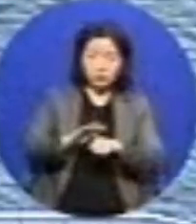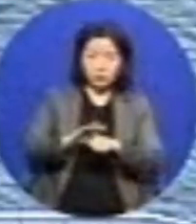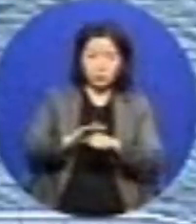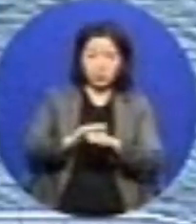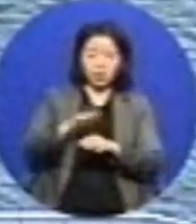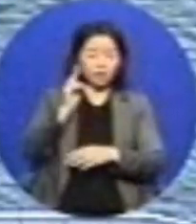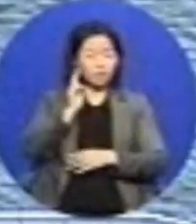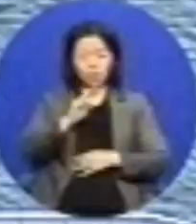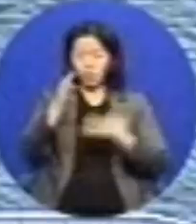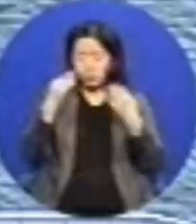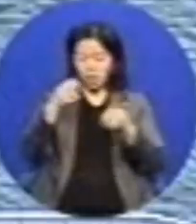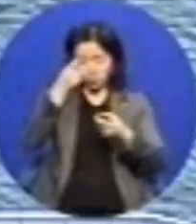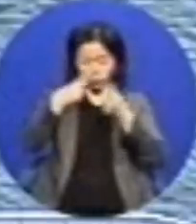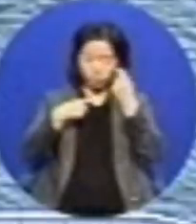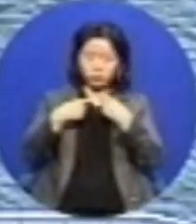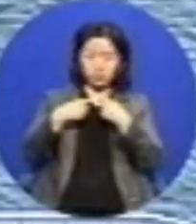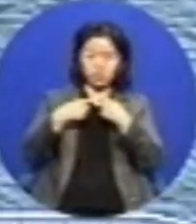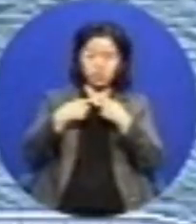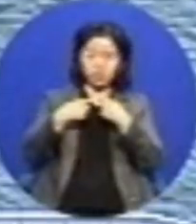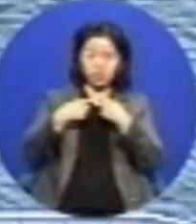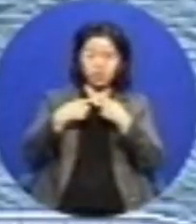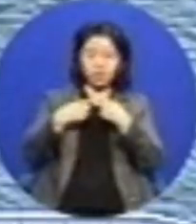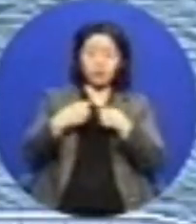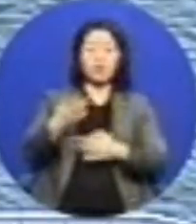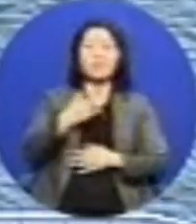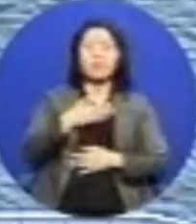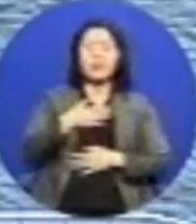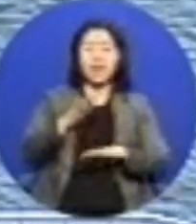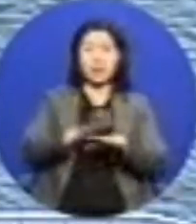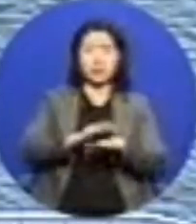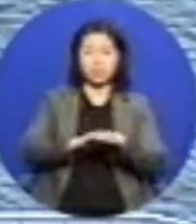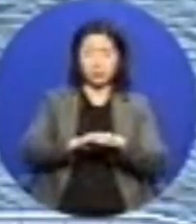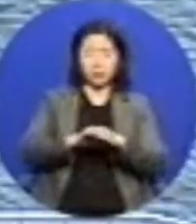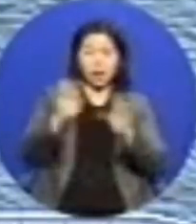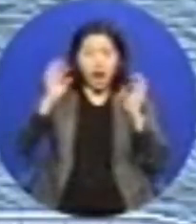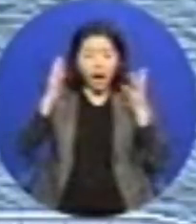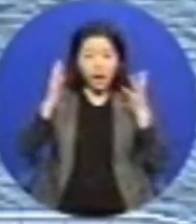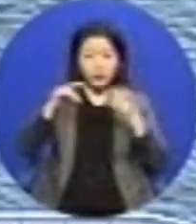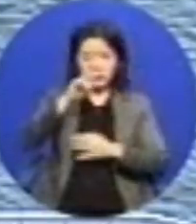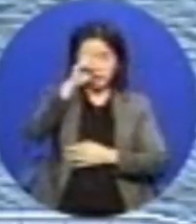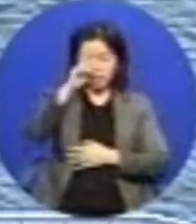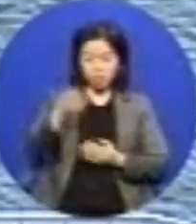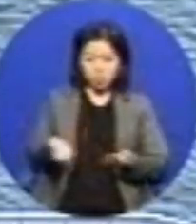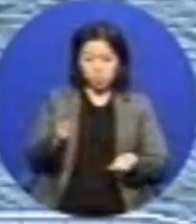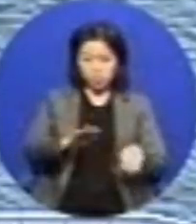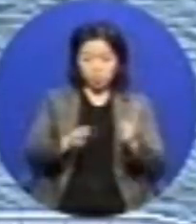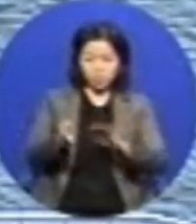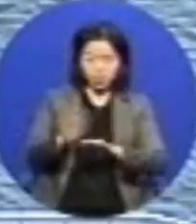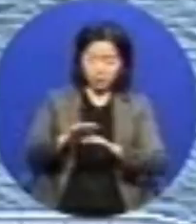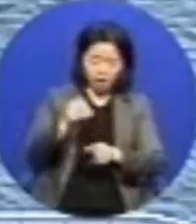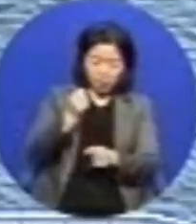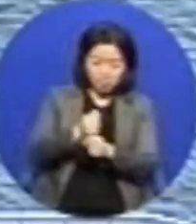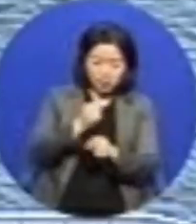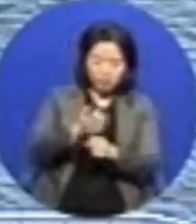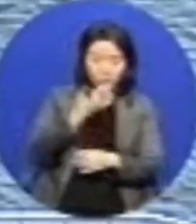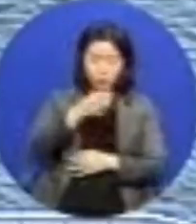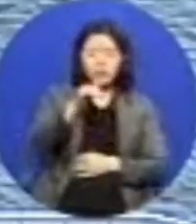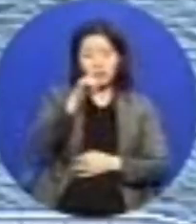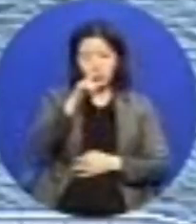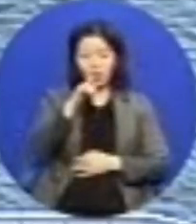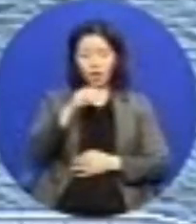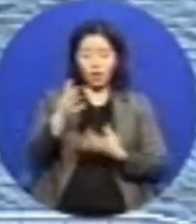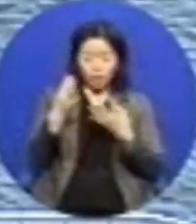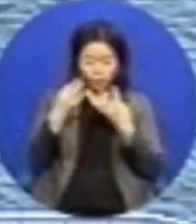울었다고 해요 내손으로 아이들의 도시락을 싸줄 수 있게 된 것이 얼마나